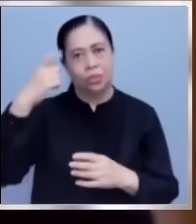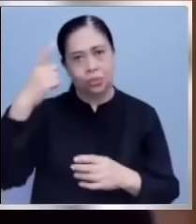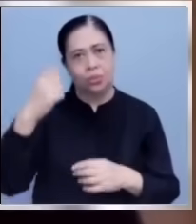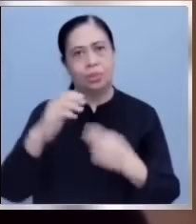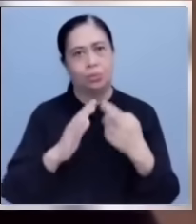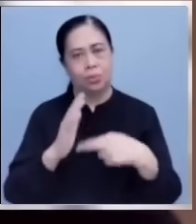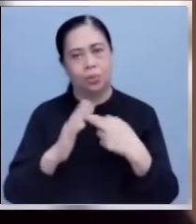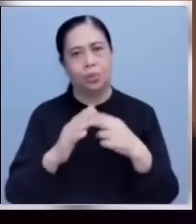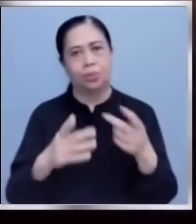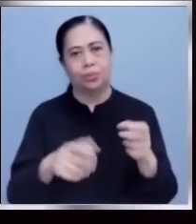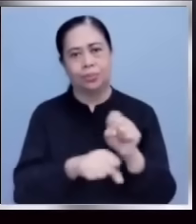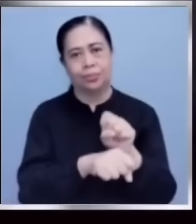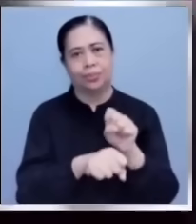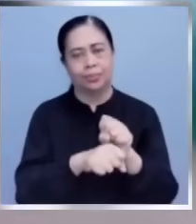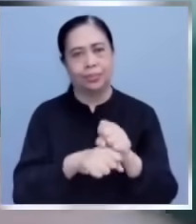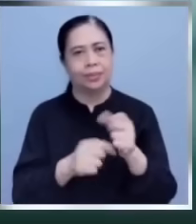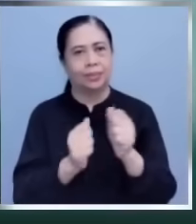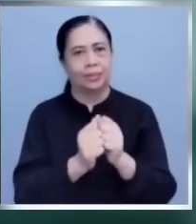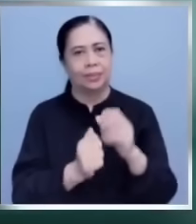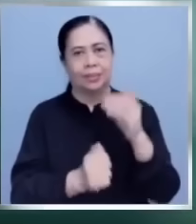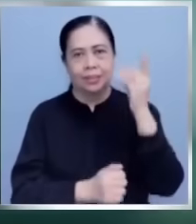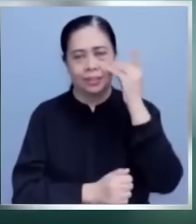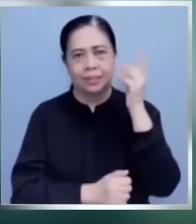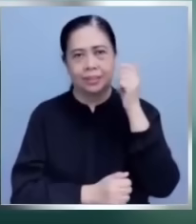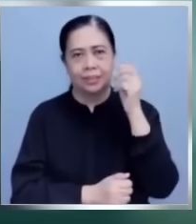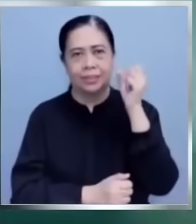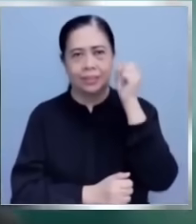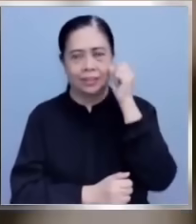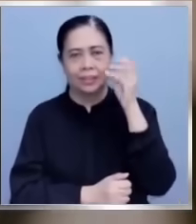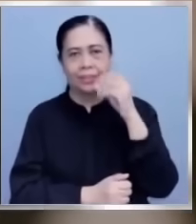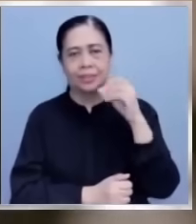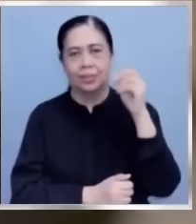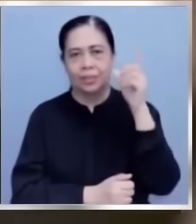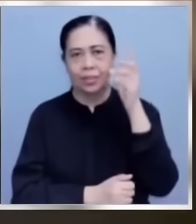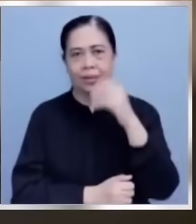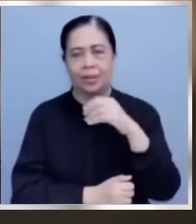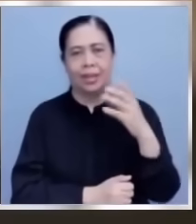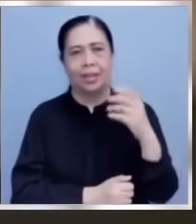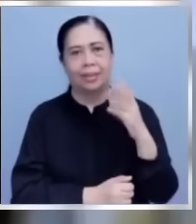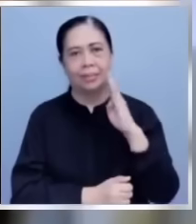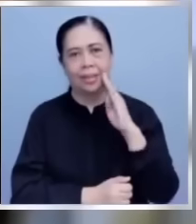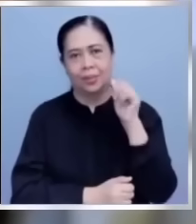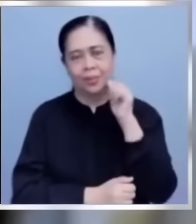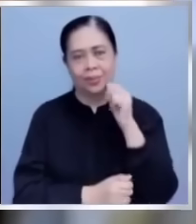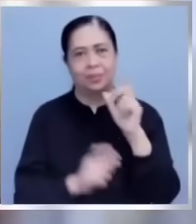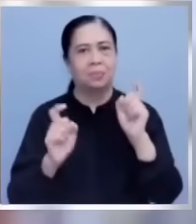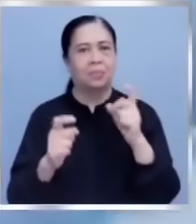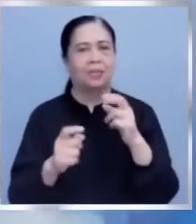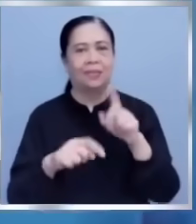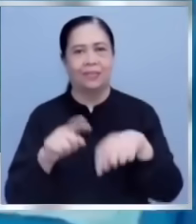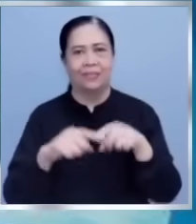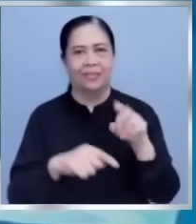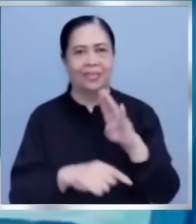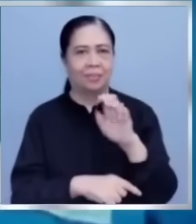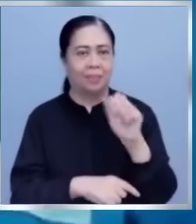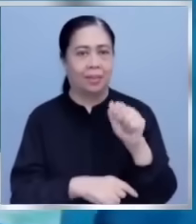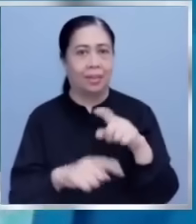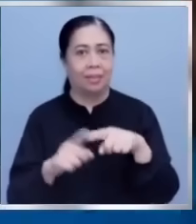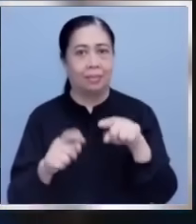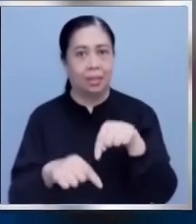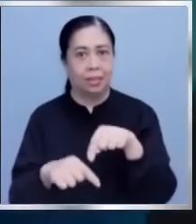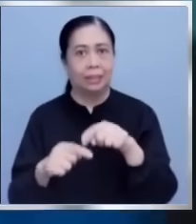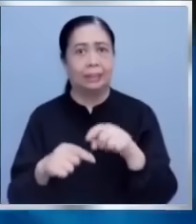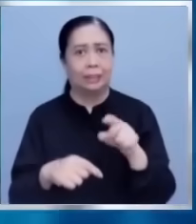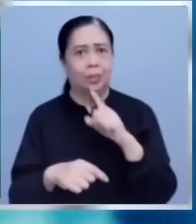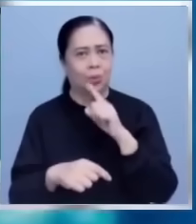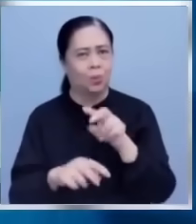si Dennis Trillo, Sid Lucero at Bea Alonzo. Agad niyang naging kaibigan si Bea. Pero sa serye, abangan